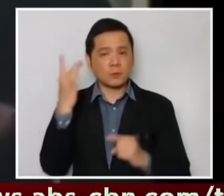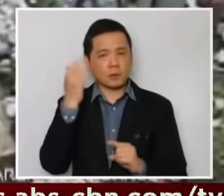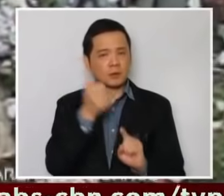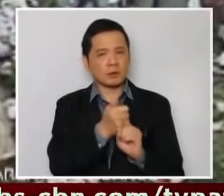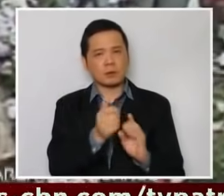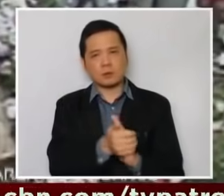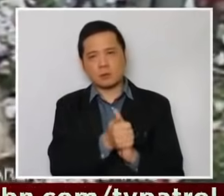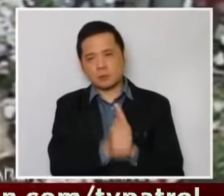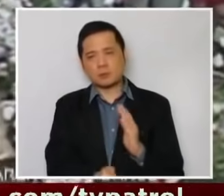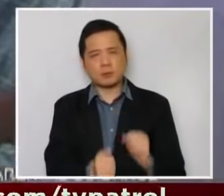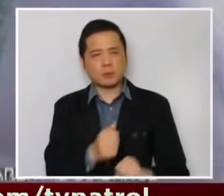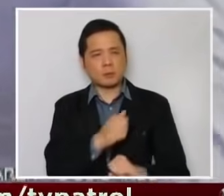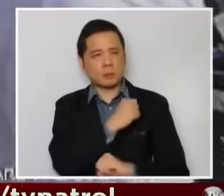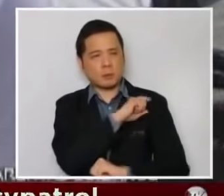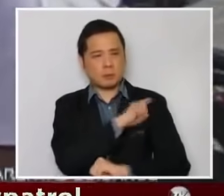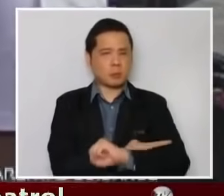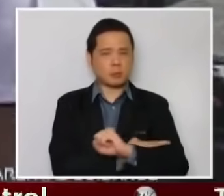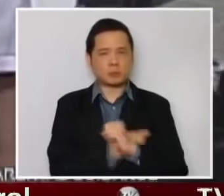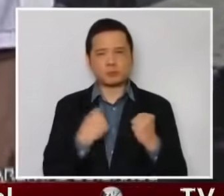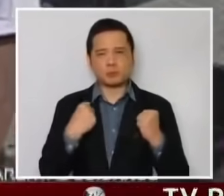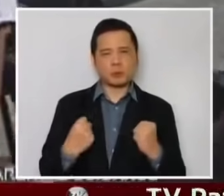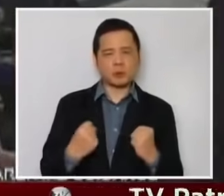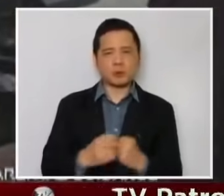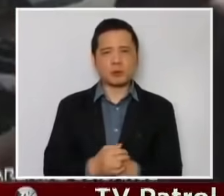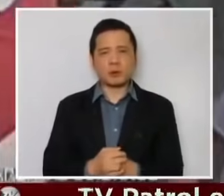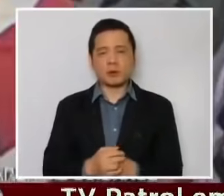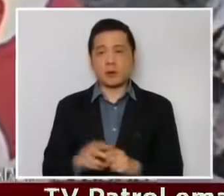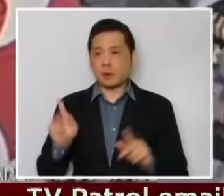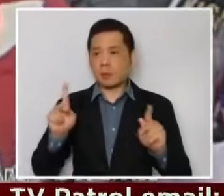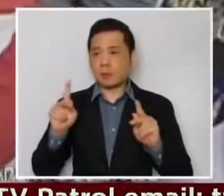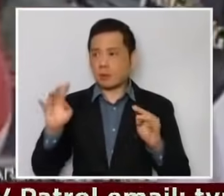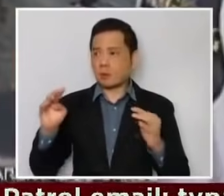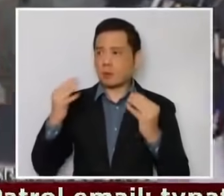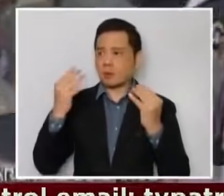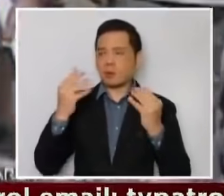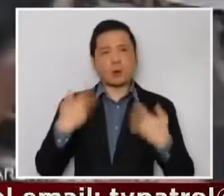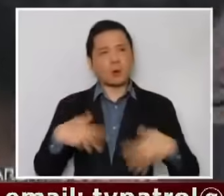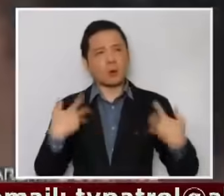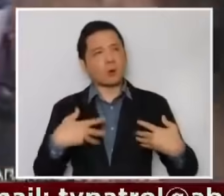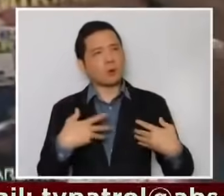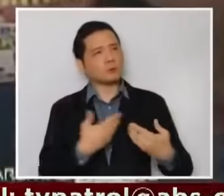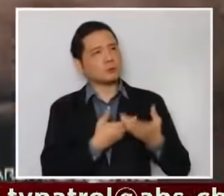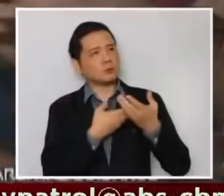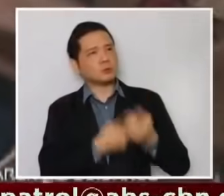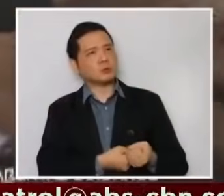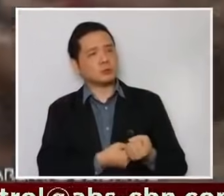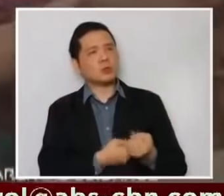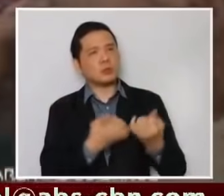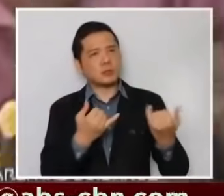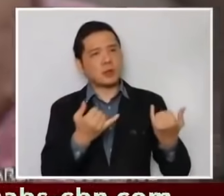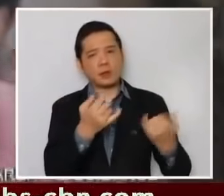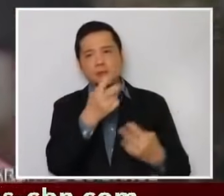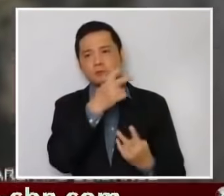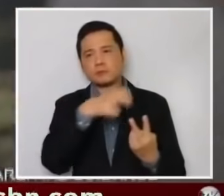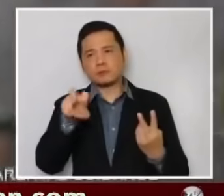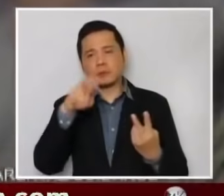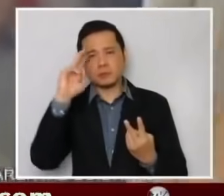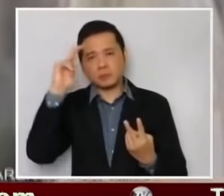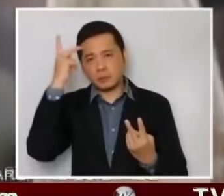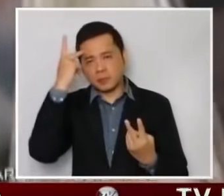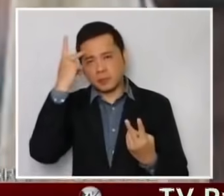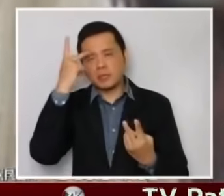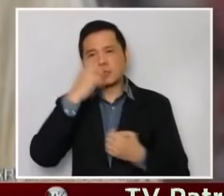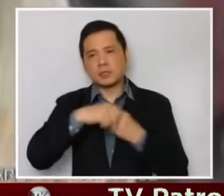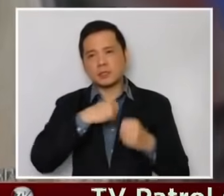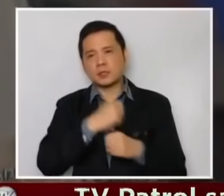pamahayag, nakuha ni Kabayan ang tiwala ng taong bayan na siyang nagdala rin sa kanya sa politika simula noong